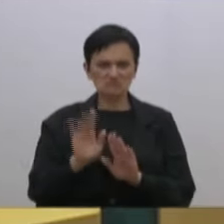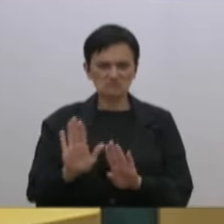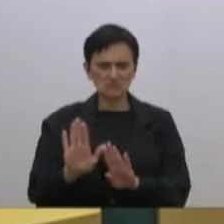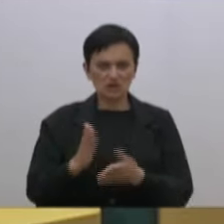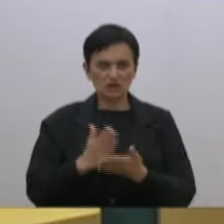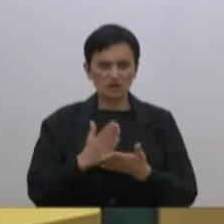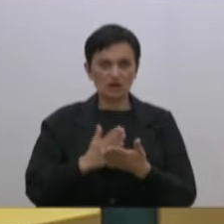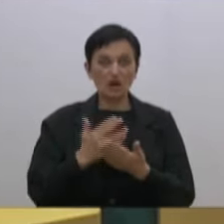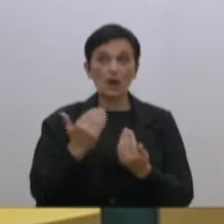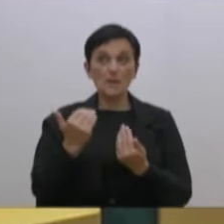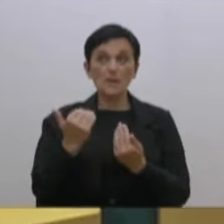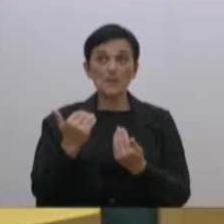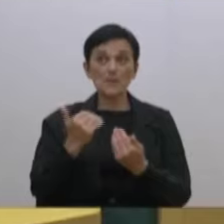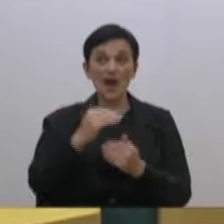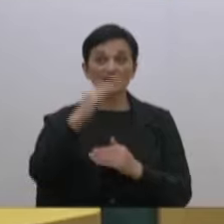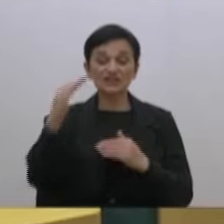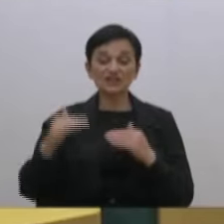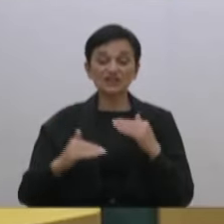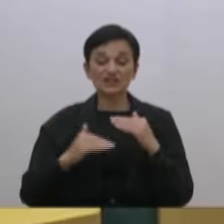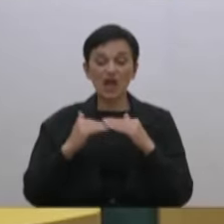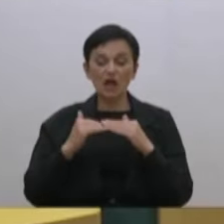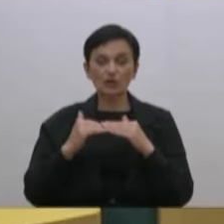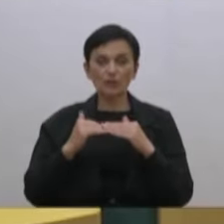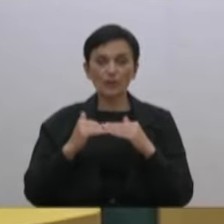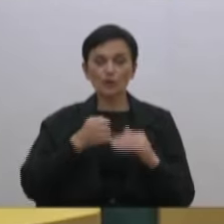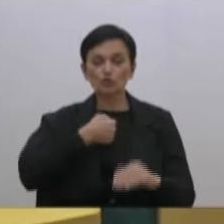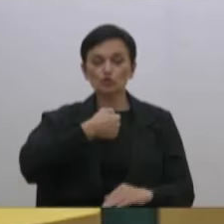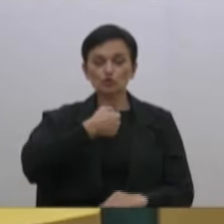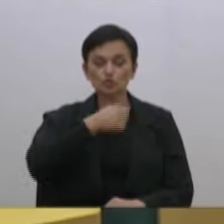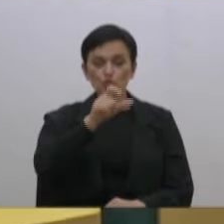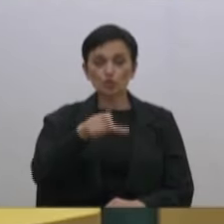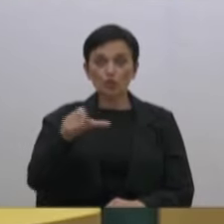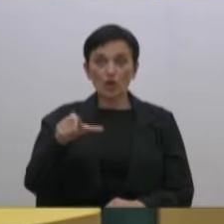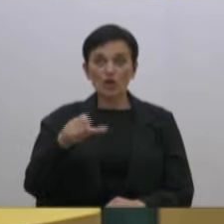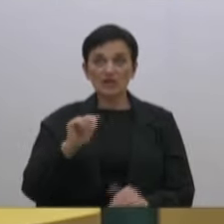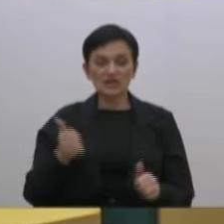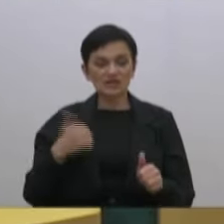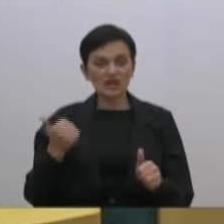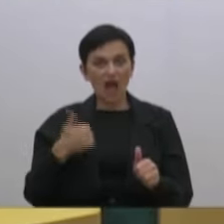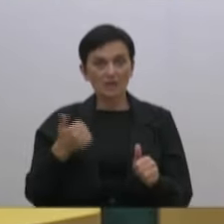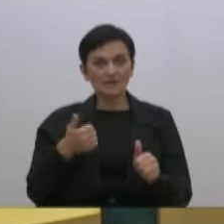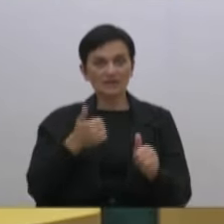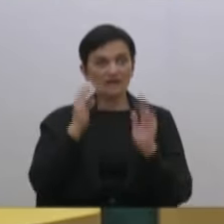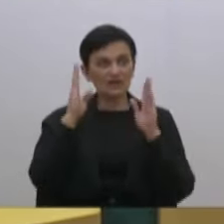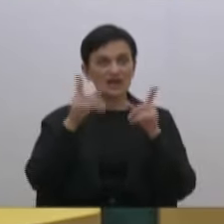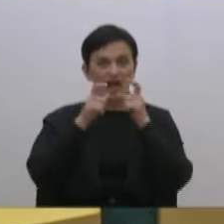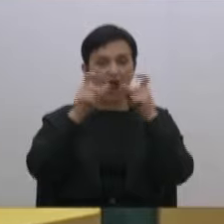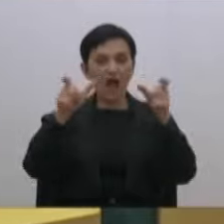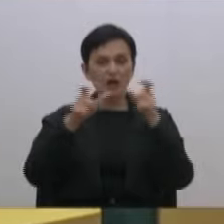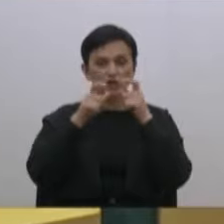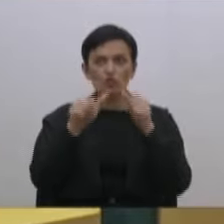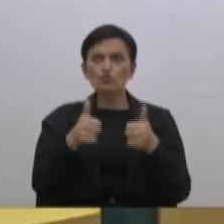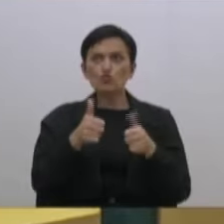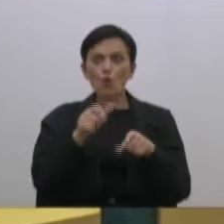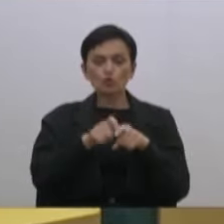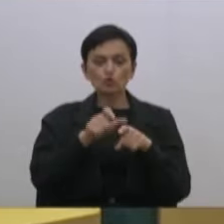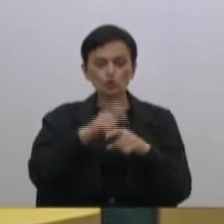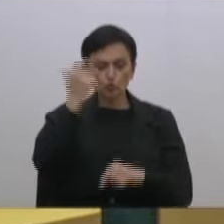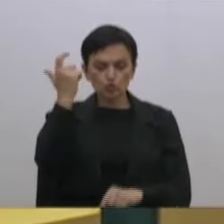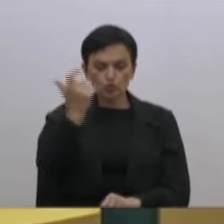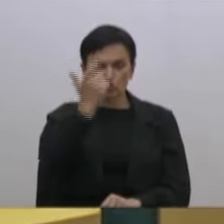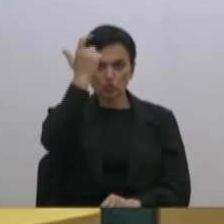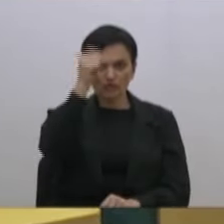მათ დაქვემდებარებაში მყოფი ჟურნალისტებისთვის. აი დამდევდნენ დერეფანში და გახკიოდნენ, რომ როგორ სიტყვა